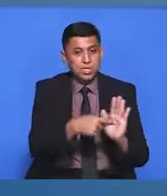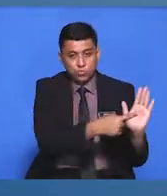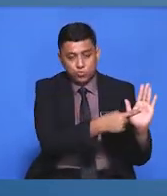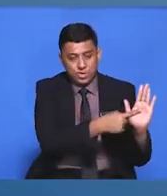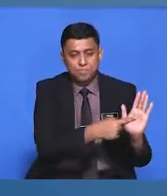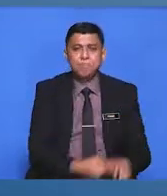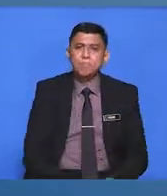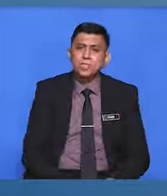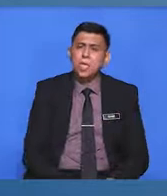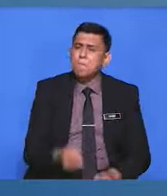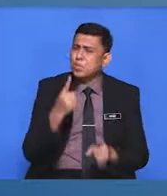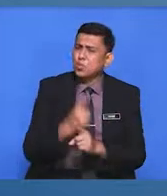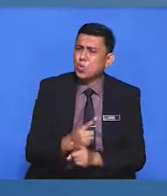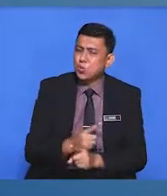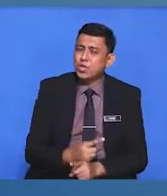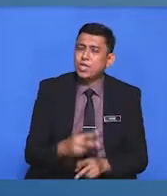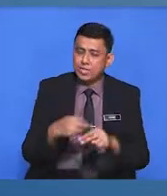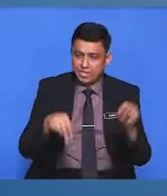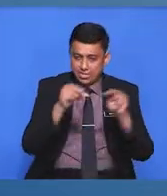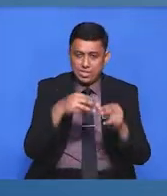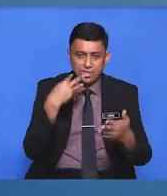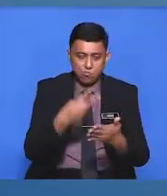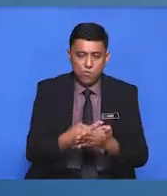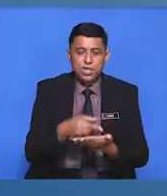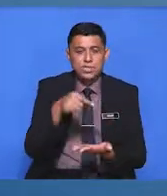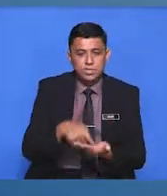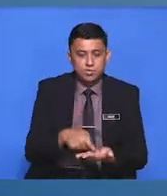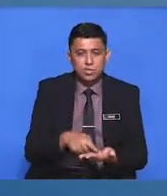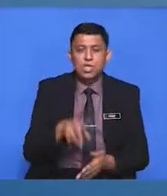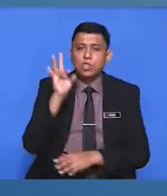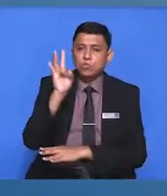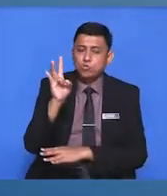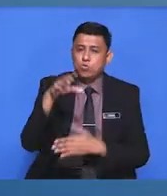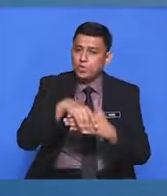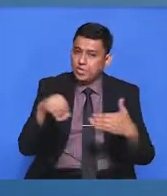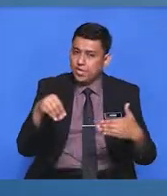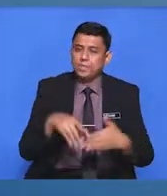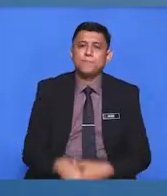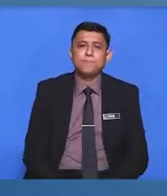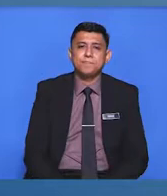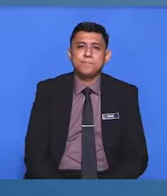Ya, betul. Nilai wang ini adalah RM7.